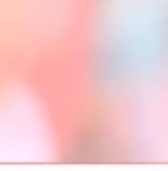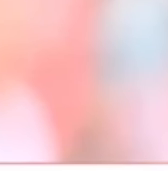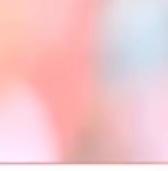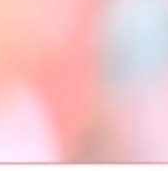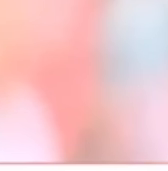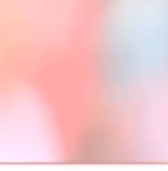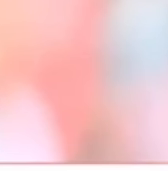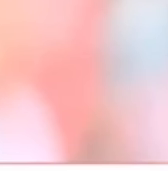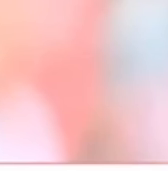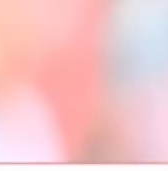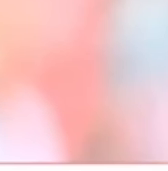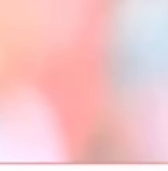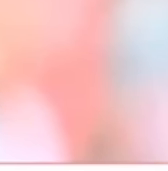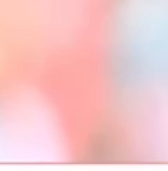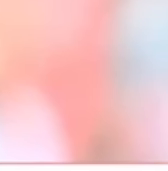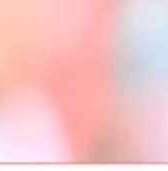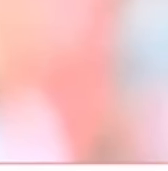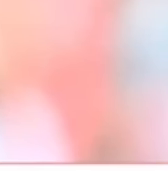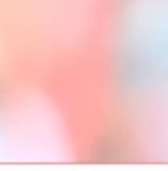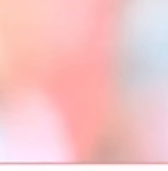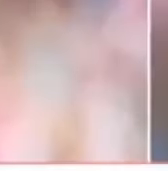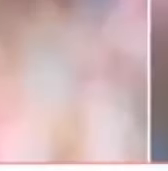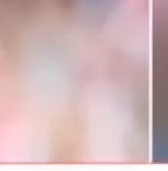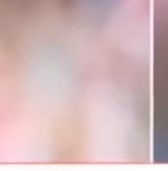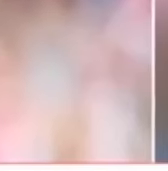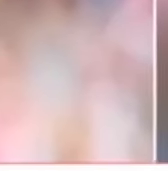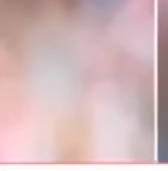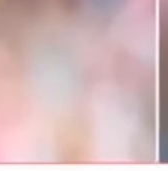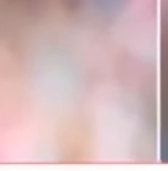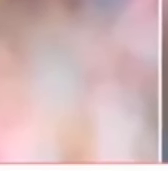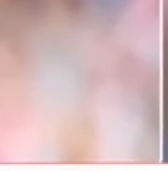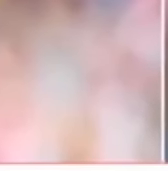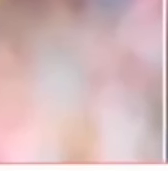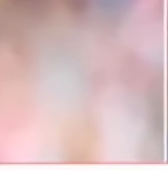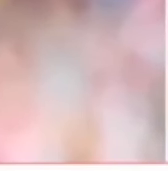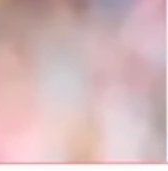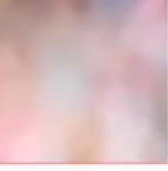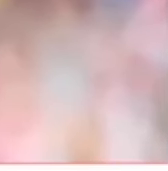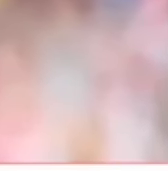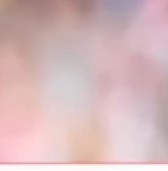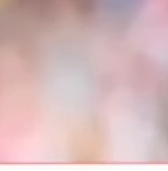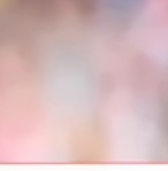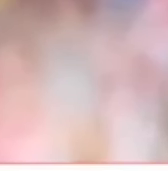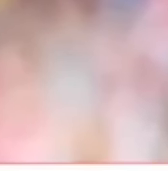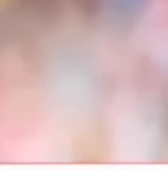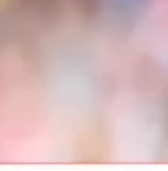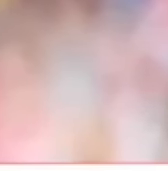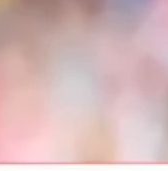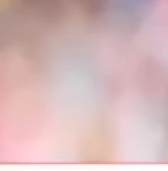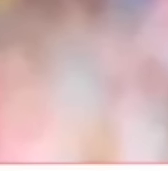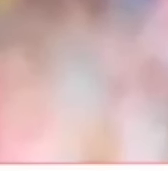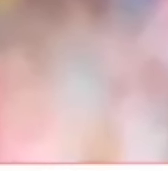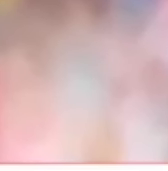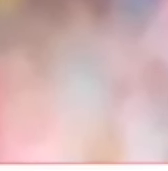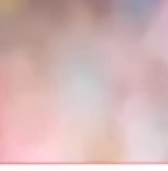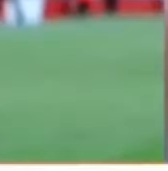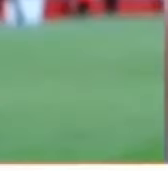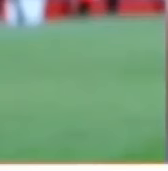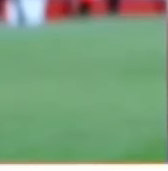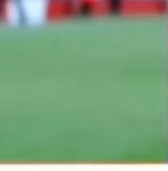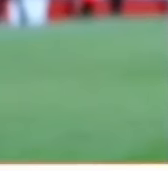naye bakyamulemeddeko. Abadde omutebi wa Arsenal Smith Rowe amaliriza okukkanya ne club ya Fulham era ng'abasawo